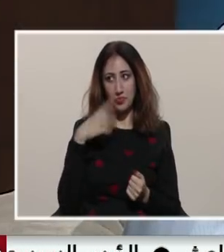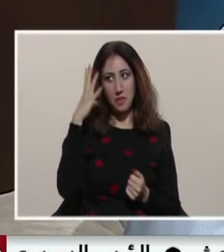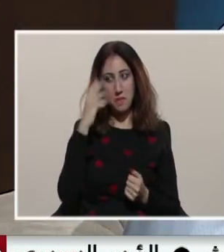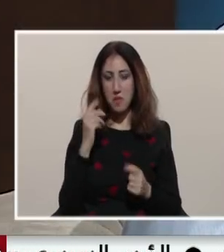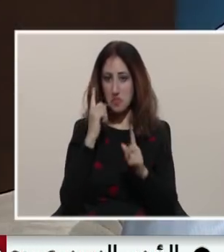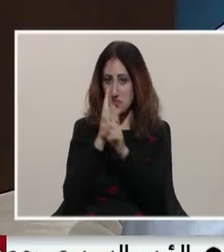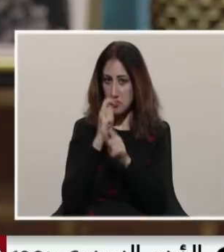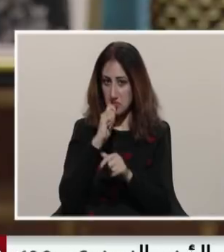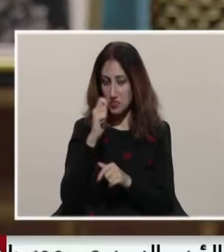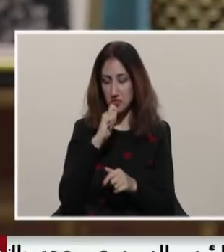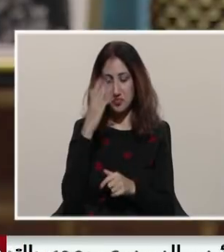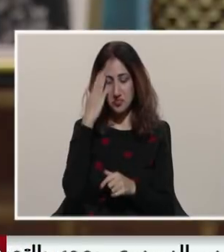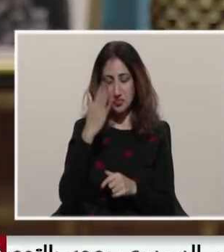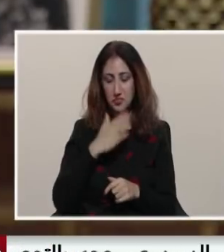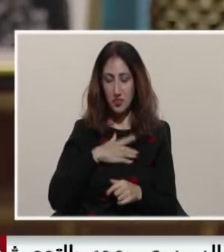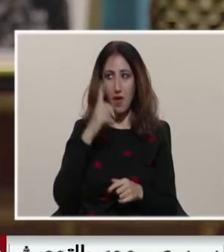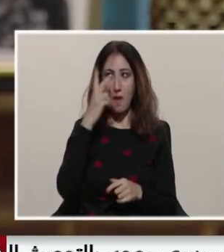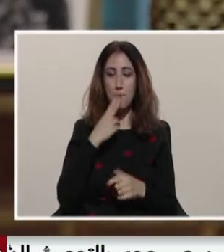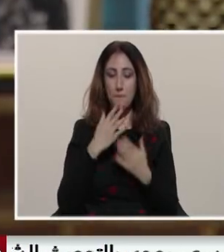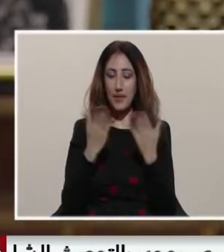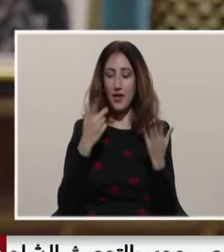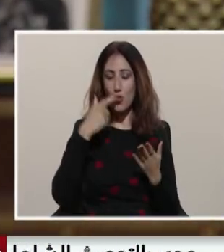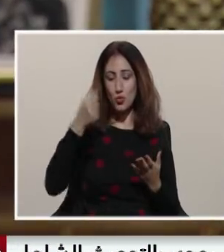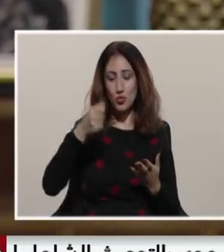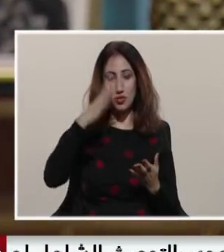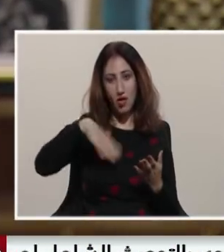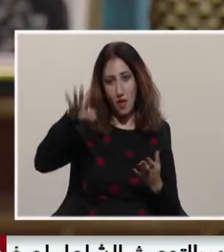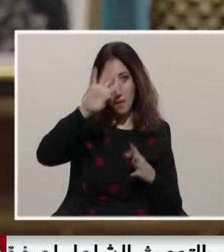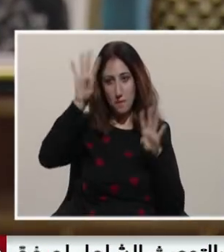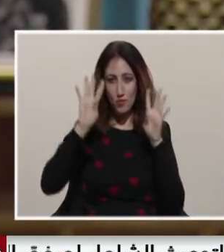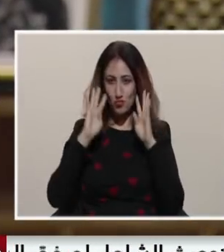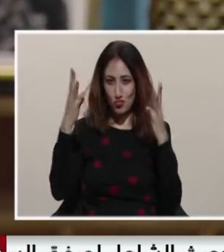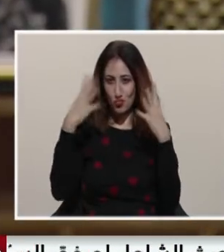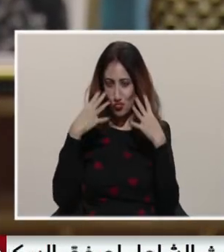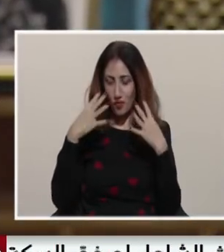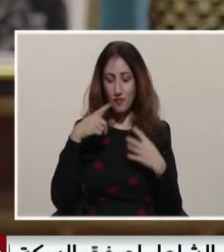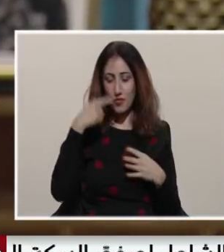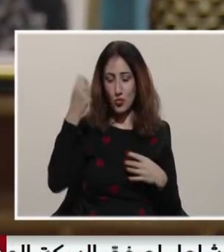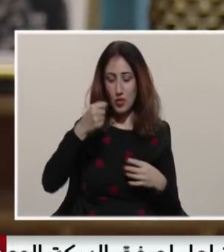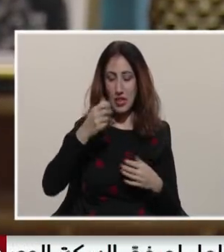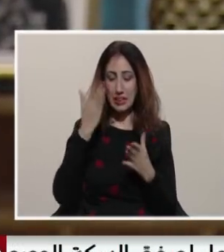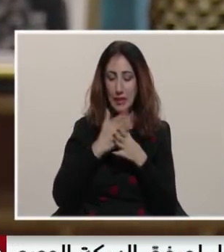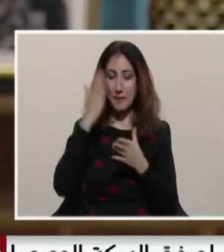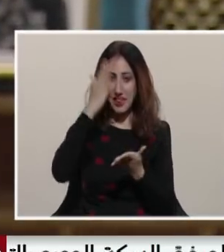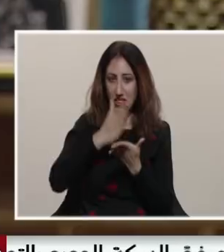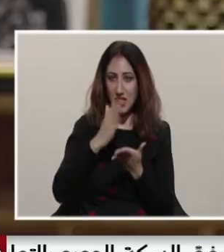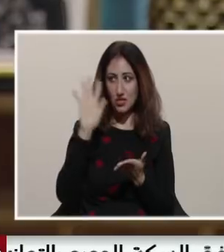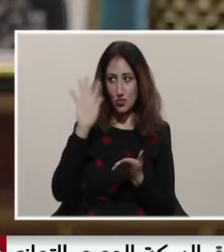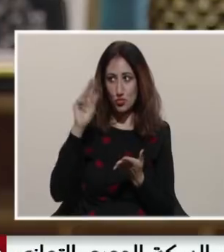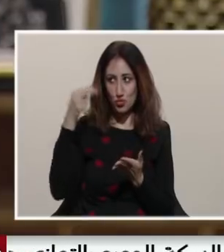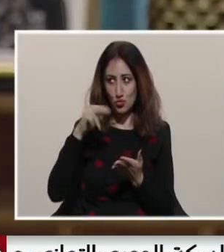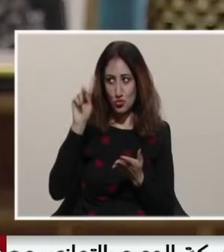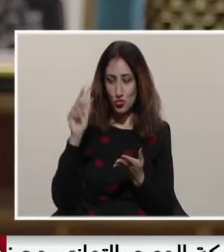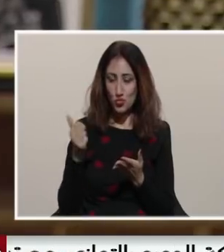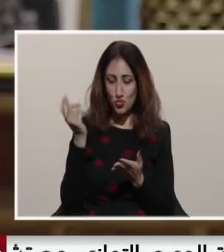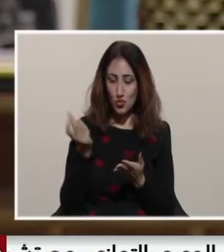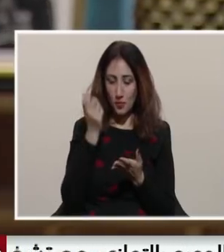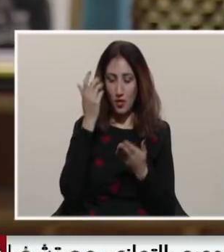الله يخليك. كل عام وحضراتكم بألف خير. كل عام والسادة المشاهدين بخير، بمناسبة ليلة النصف من شعبان، وربنا يا رب يعني